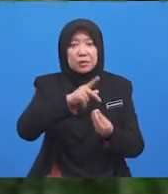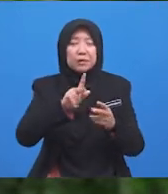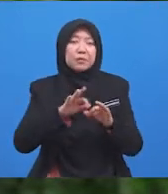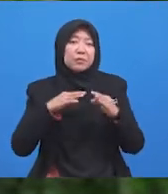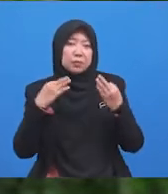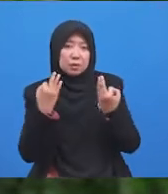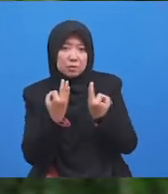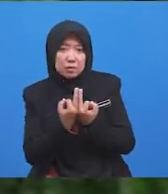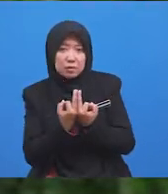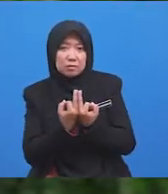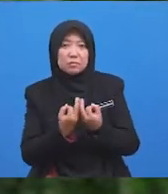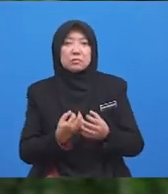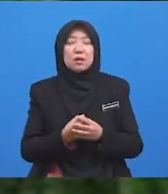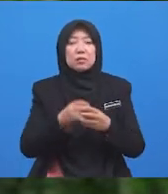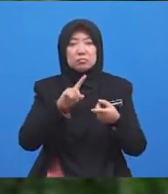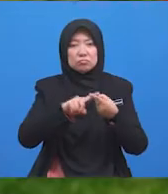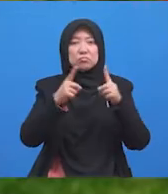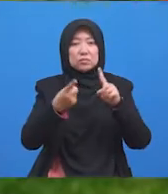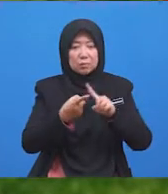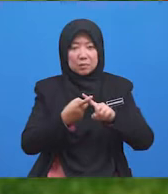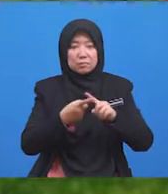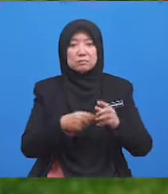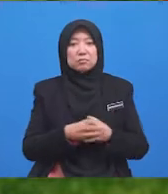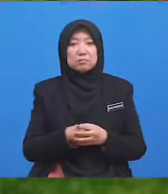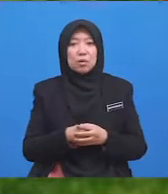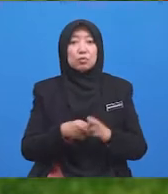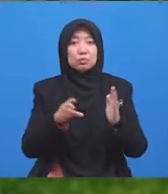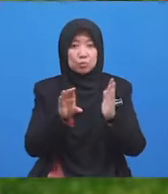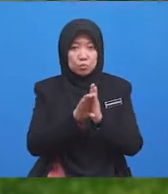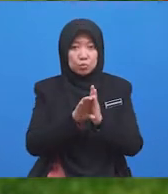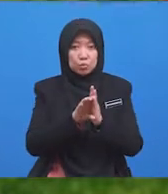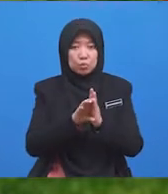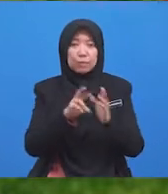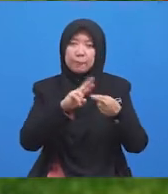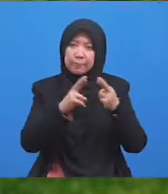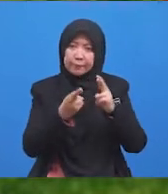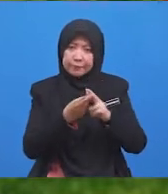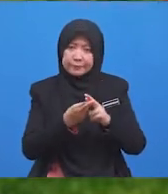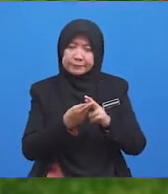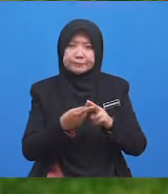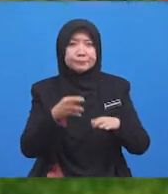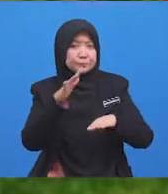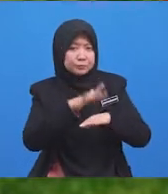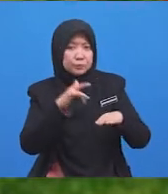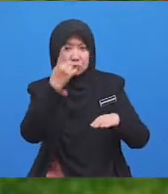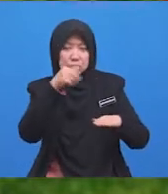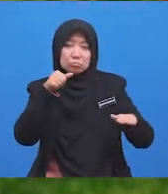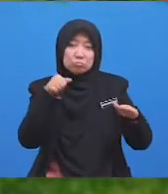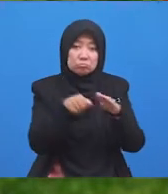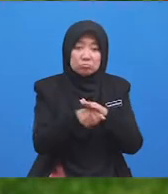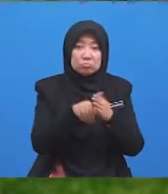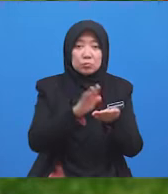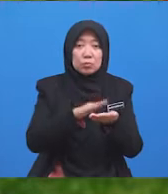kekeluargaan bahkan persahabatan sebagai contoh gerakan yang mengajak anda untuk konteks sekolah